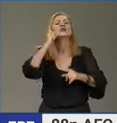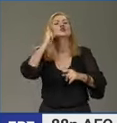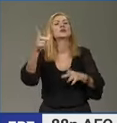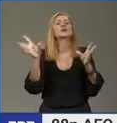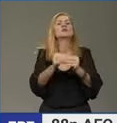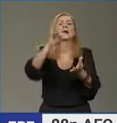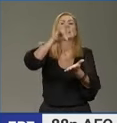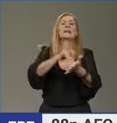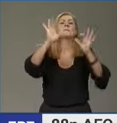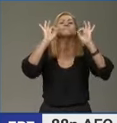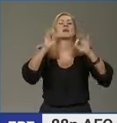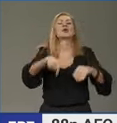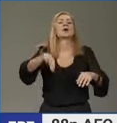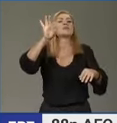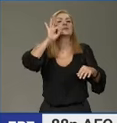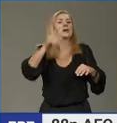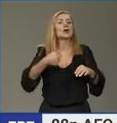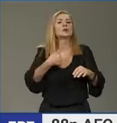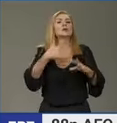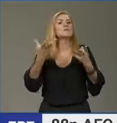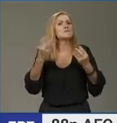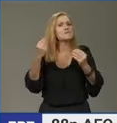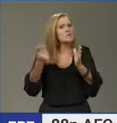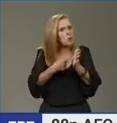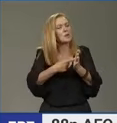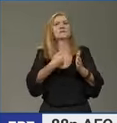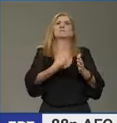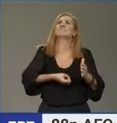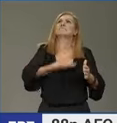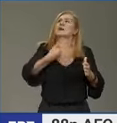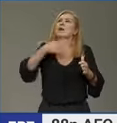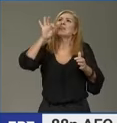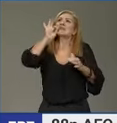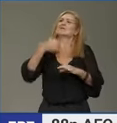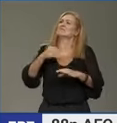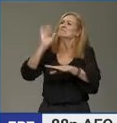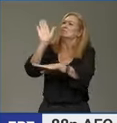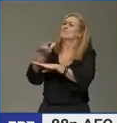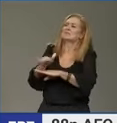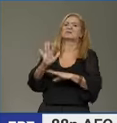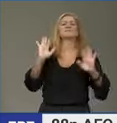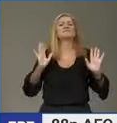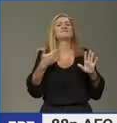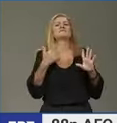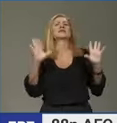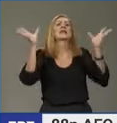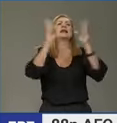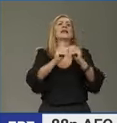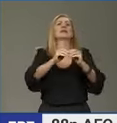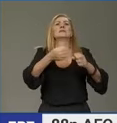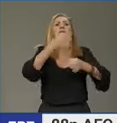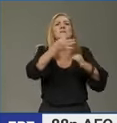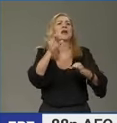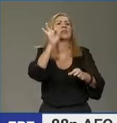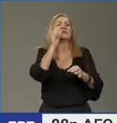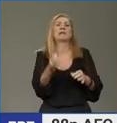Κεντρική Μακεδονία και τη Θεσσαλονίκη. Γιατί πολλές φορές αισθανόμουν ότι αδικούσαμε τη Θεσσαλονίκη, βάζοντας απλώς κάποιες φράσεις σε μια γενική ομιλία. Τώρα